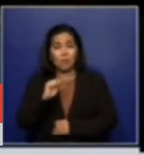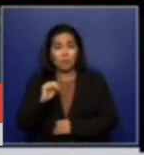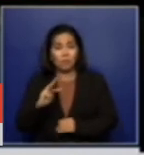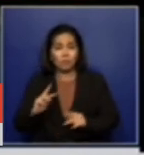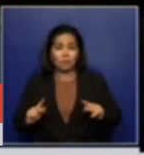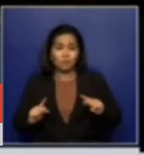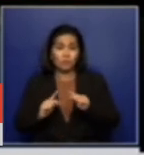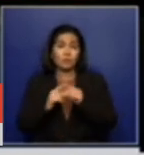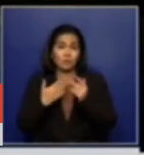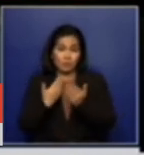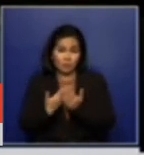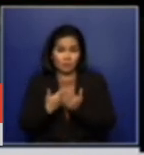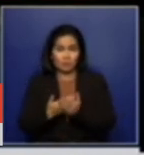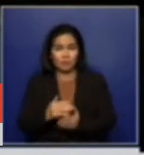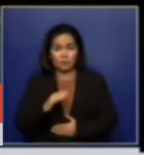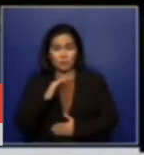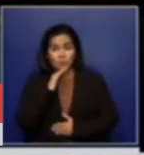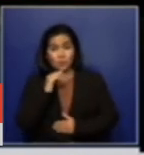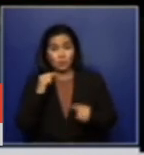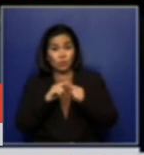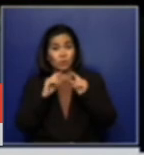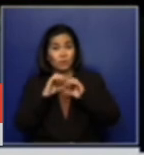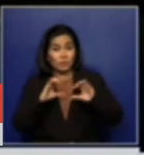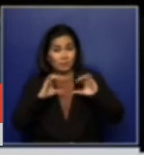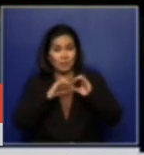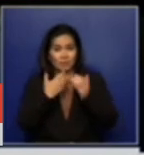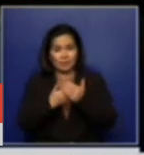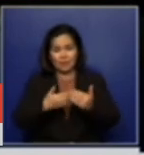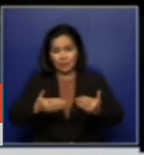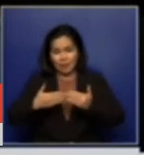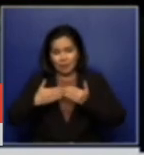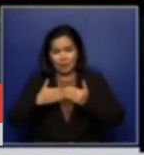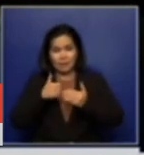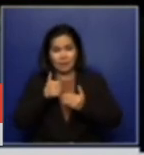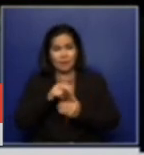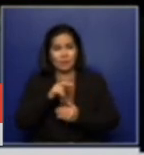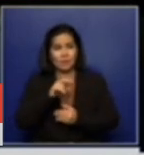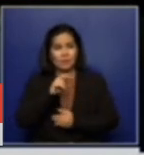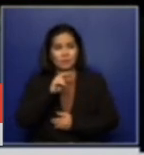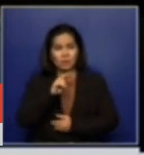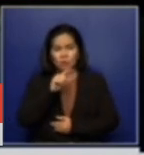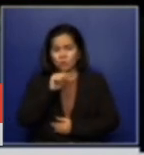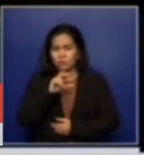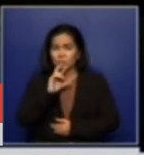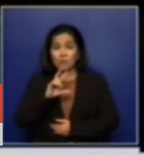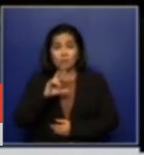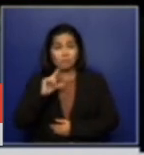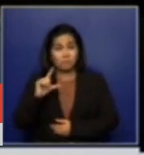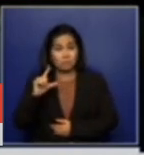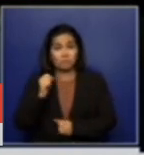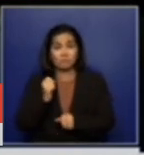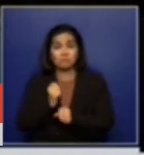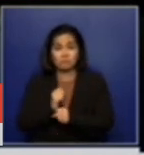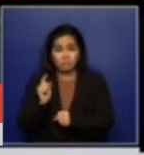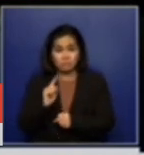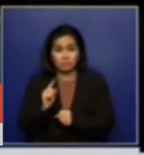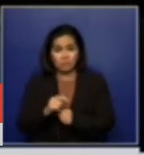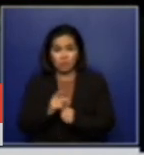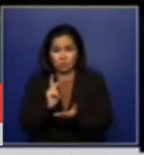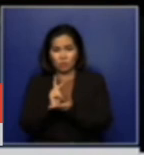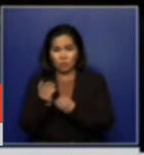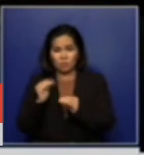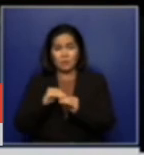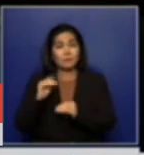ตอบผมทีครับว่าถ้าเก็บเงินได้แค่ 2.3 ล้านล้านเนี่ยจะทำอย่างไรกู้ก็กู้เพิ่มไม่ได้